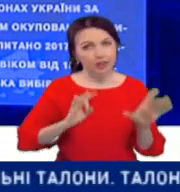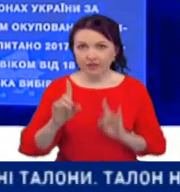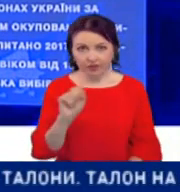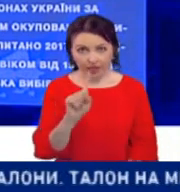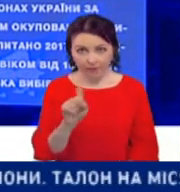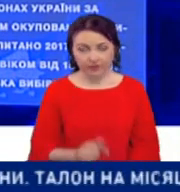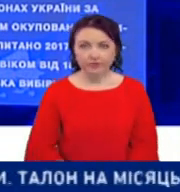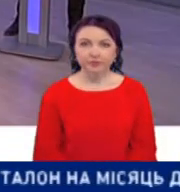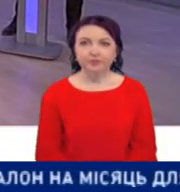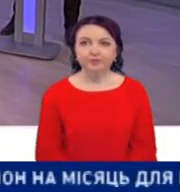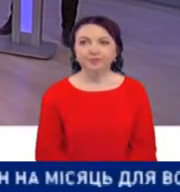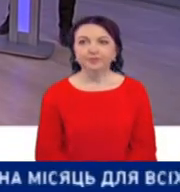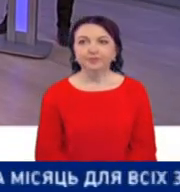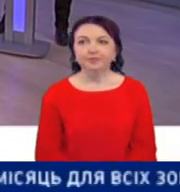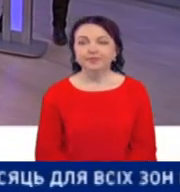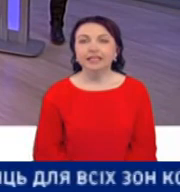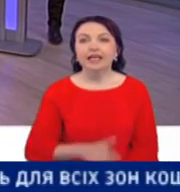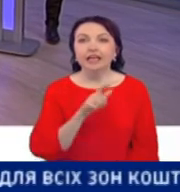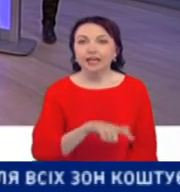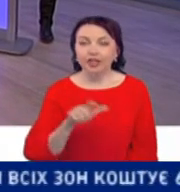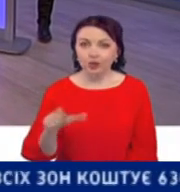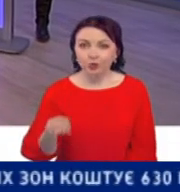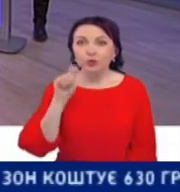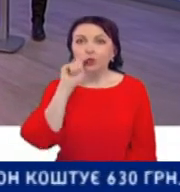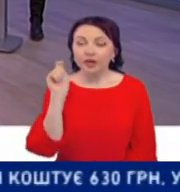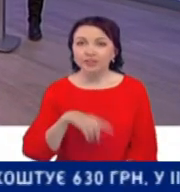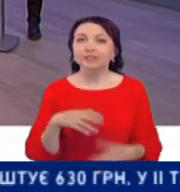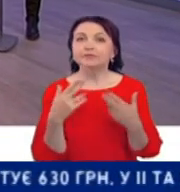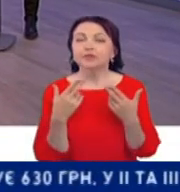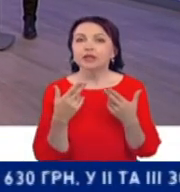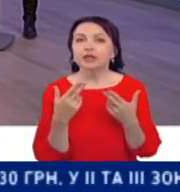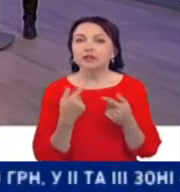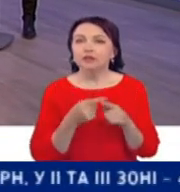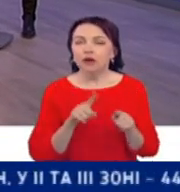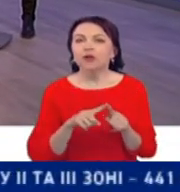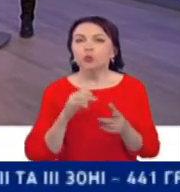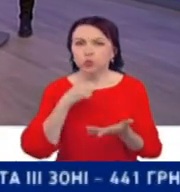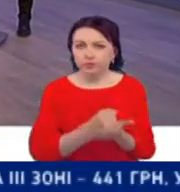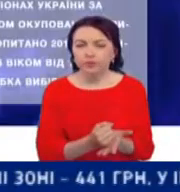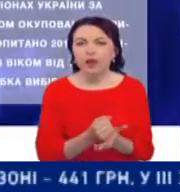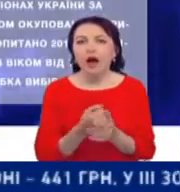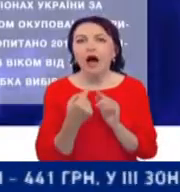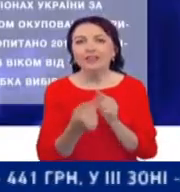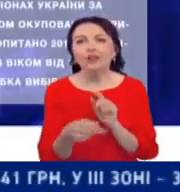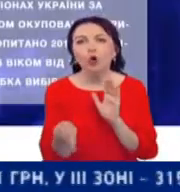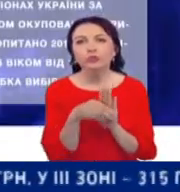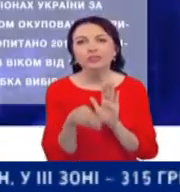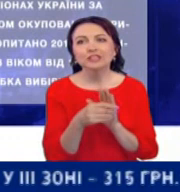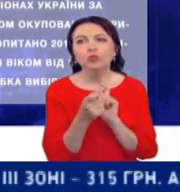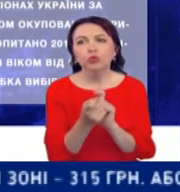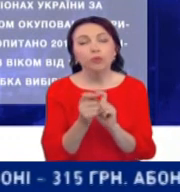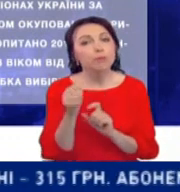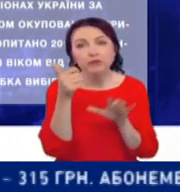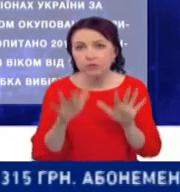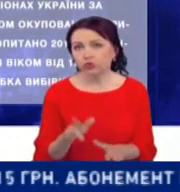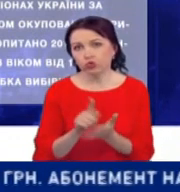такий є, Разумков. І, значить, люди, українці, визначили, що антикорупційна боротьба, бачите, на першому місці.